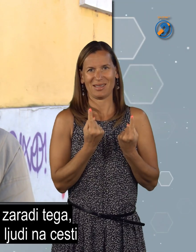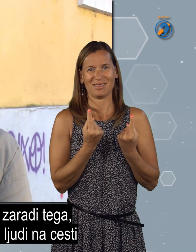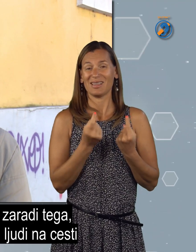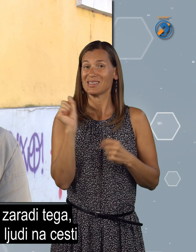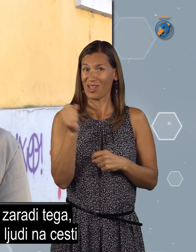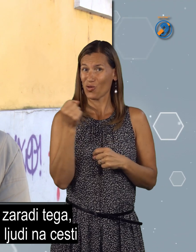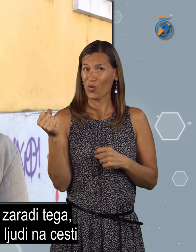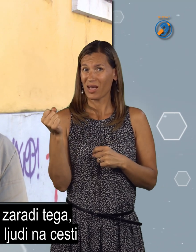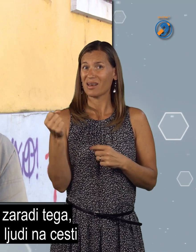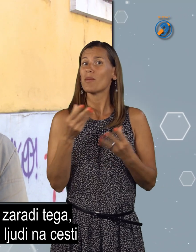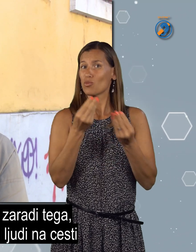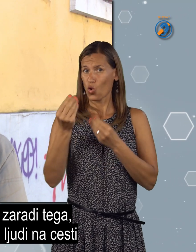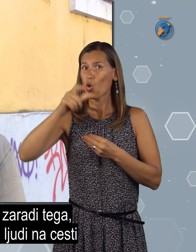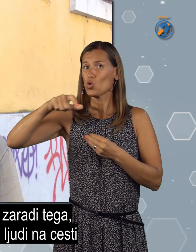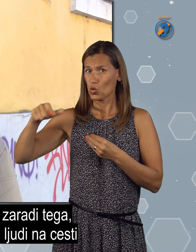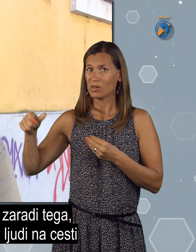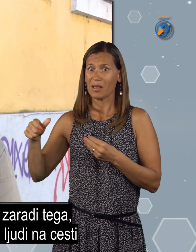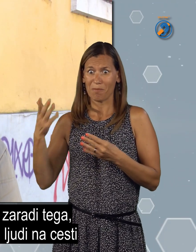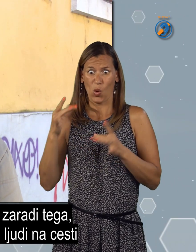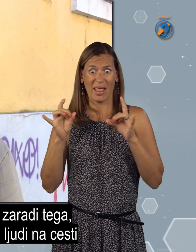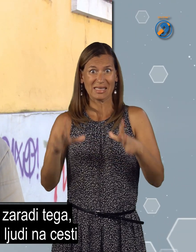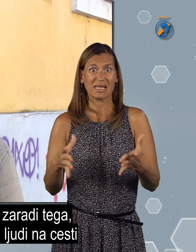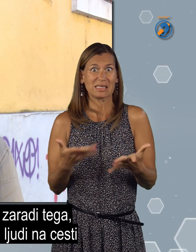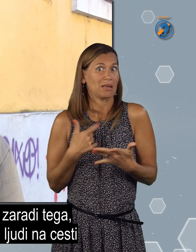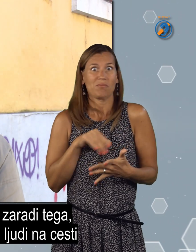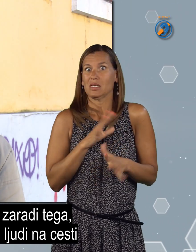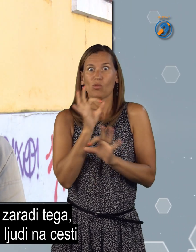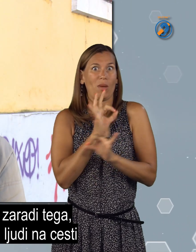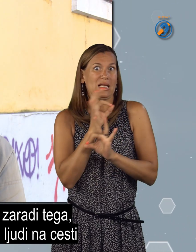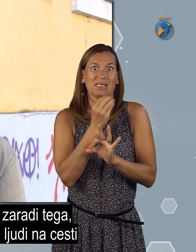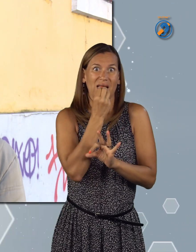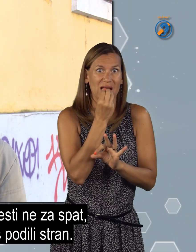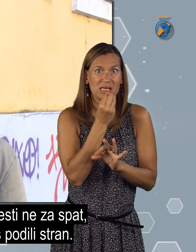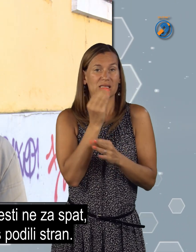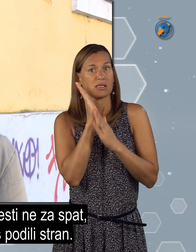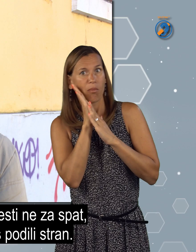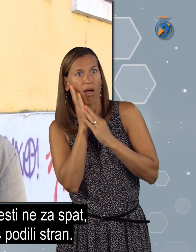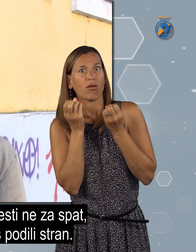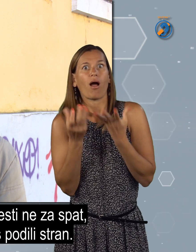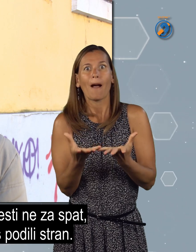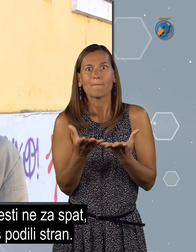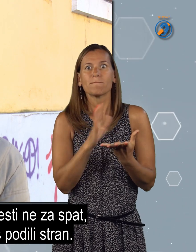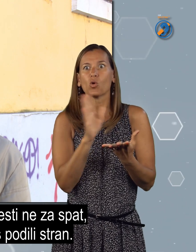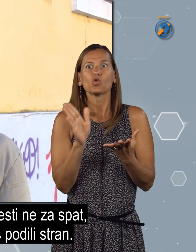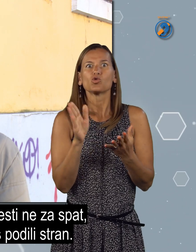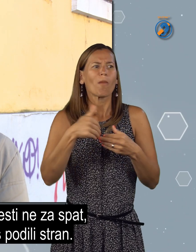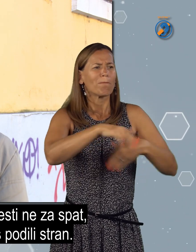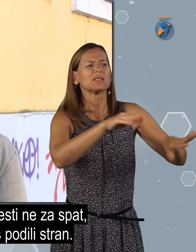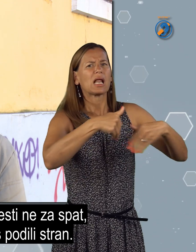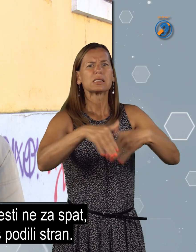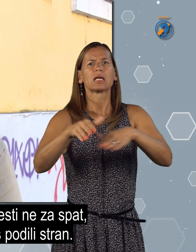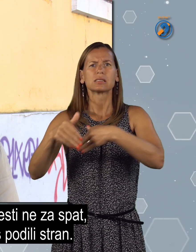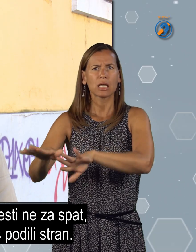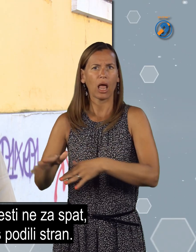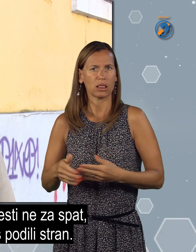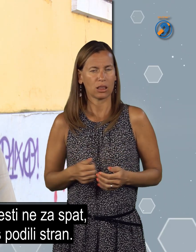v tej težki situaciji, zaradi tega, ker dosti ljudi nas je bilo na cesti, nismo imeli za jesti, za spati,